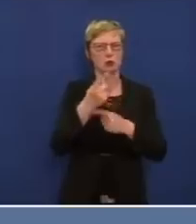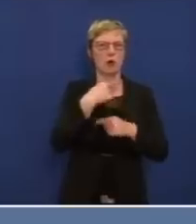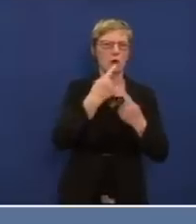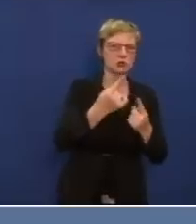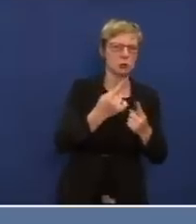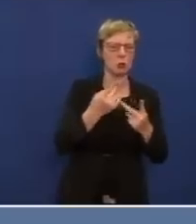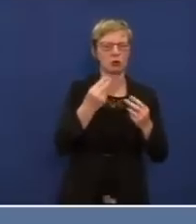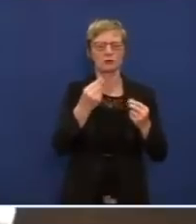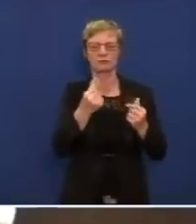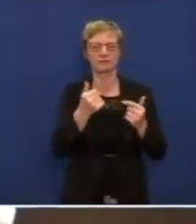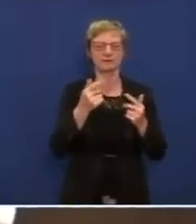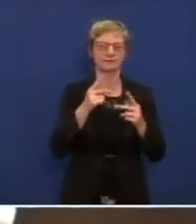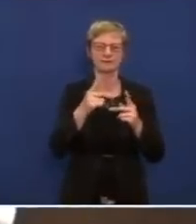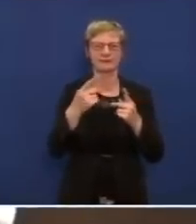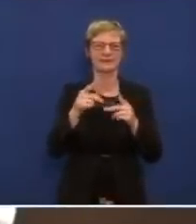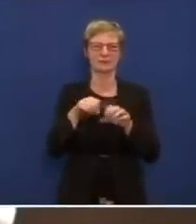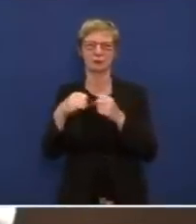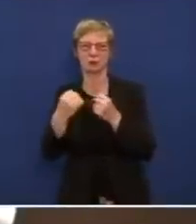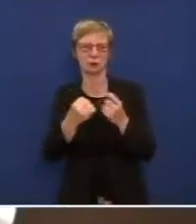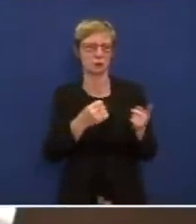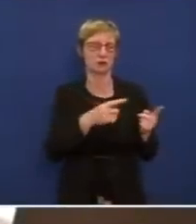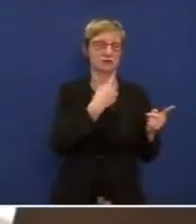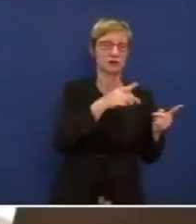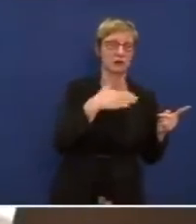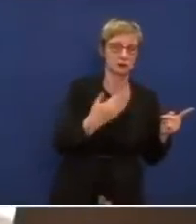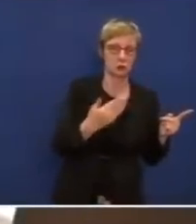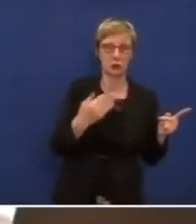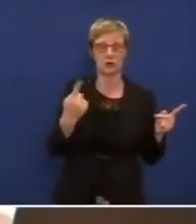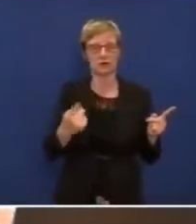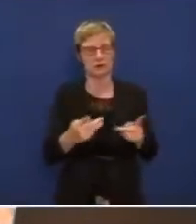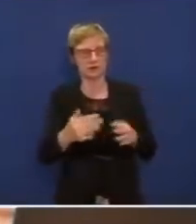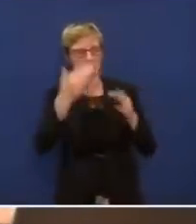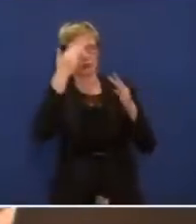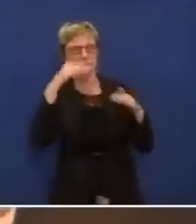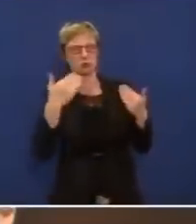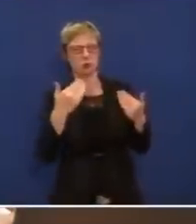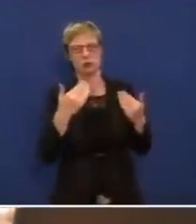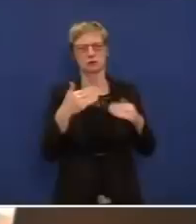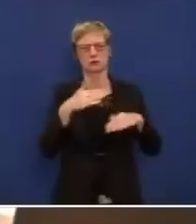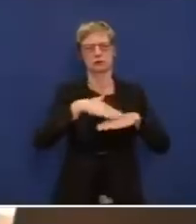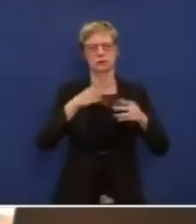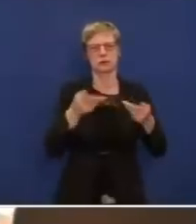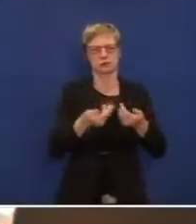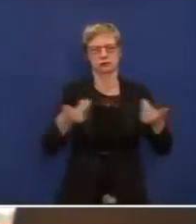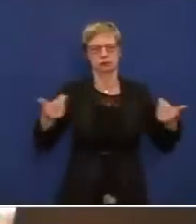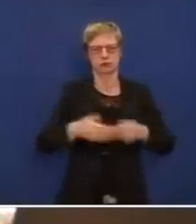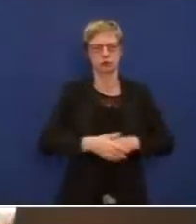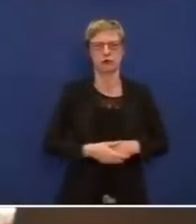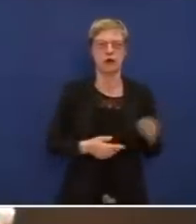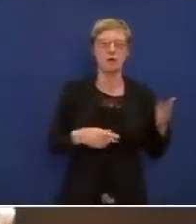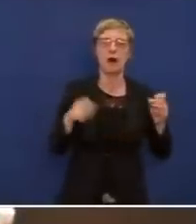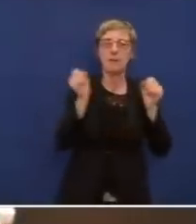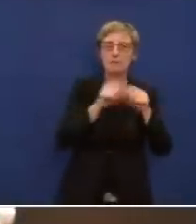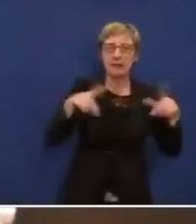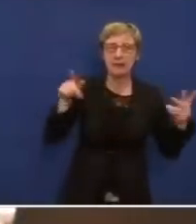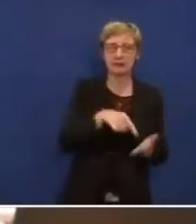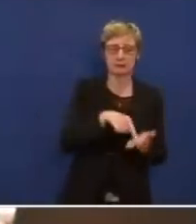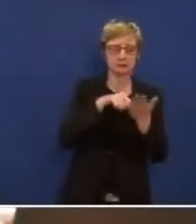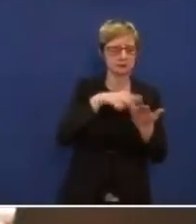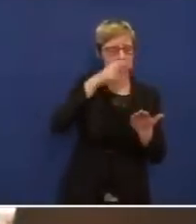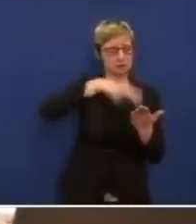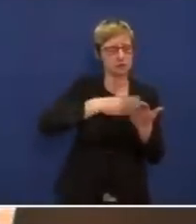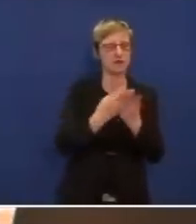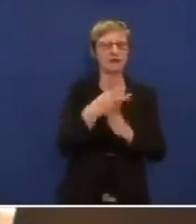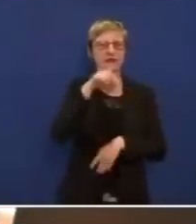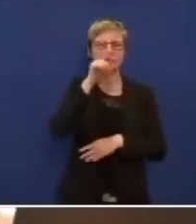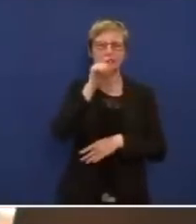Zwischenzeit geändert. Noch eine Nachfrage? So wie es die Bild schreibt, wenn das stimmt, bezieht sich das explizit auf diesen Tweet, den